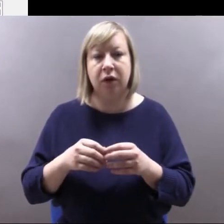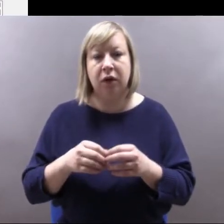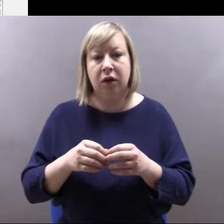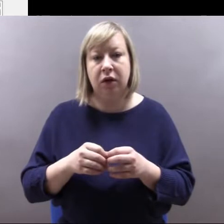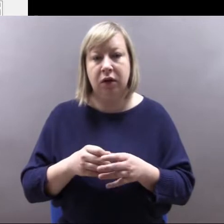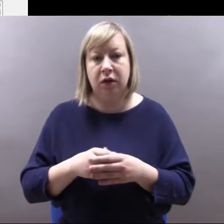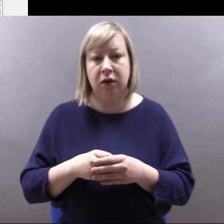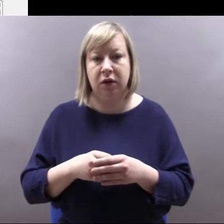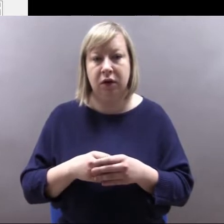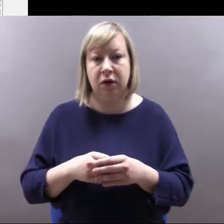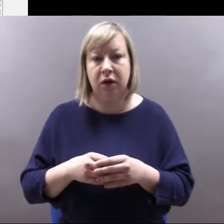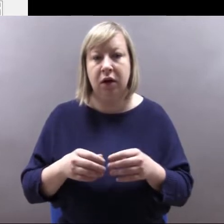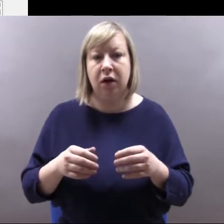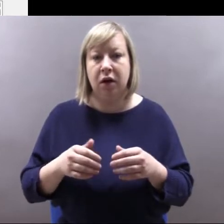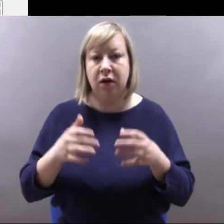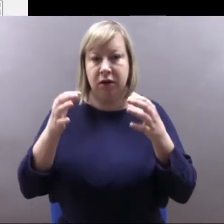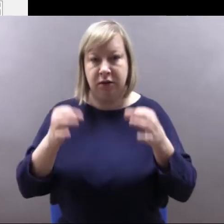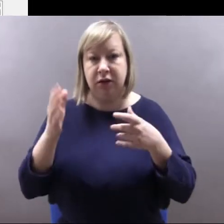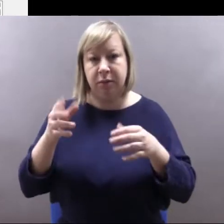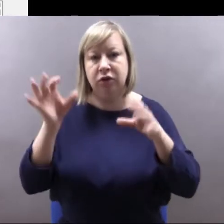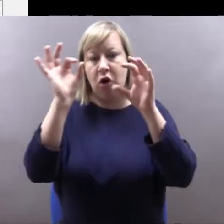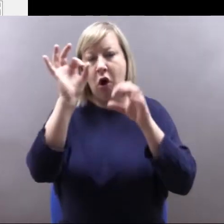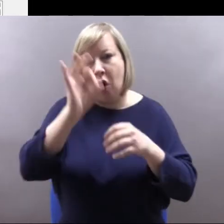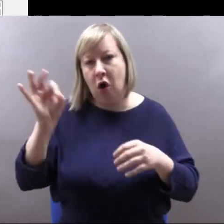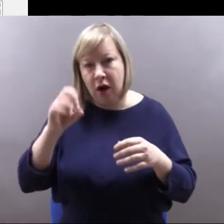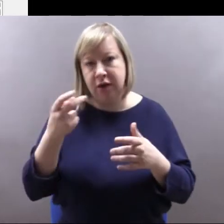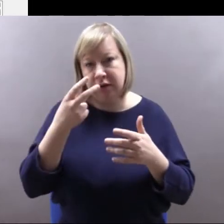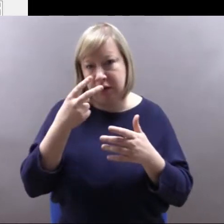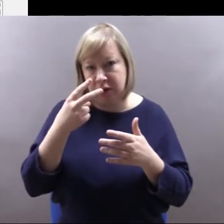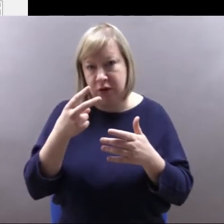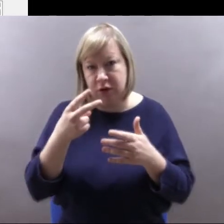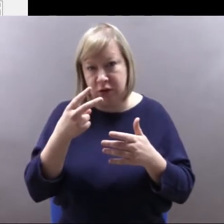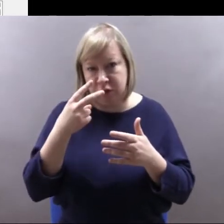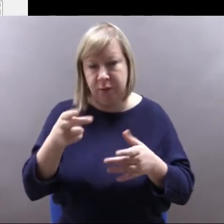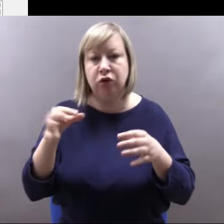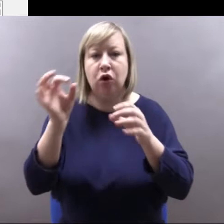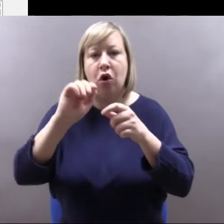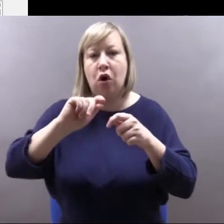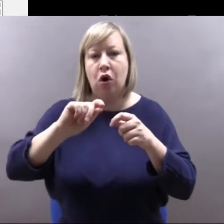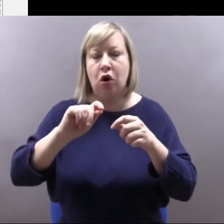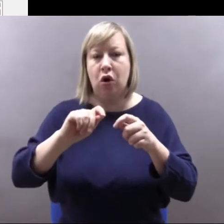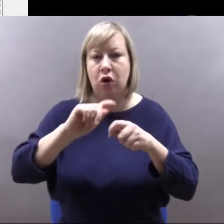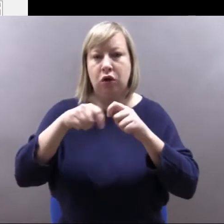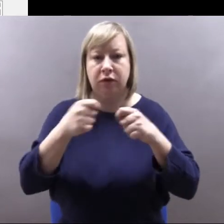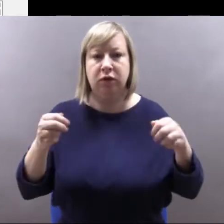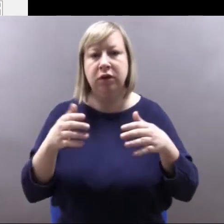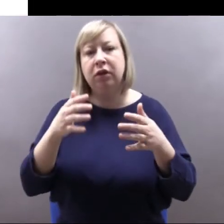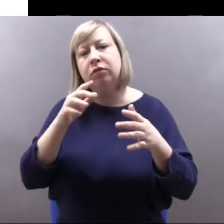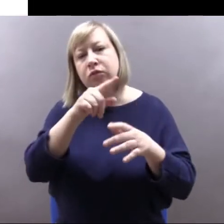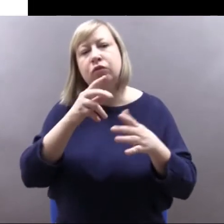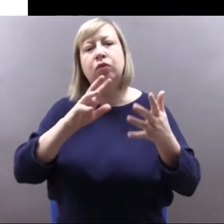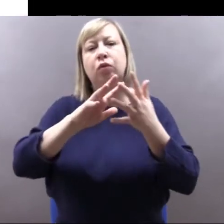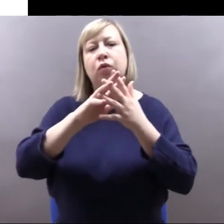zabytkowych. Zapraszam do prezentacji panią Katarzynę Szafrańską, koordynatorkę dostępności Muzeum